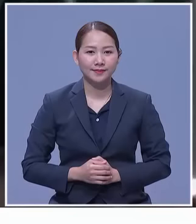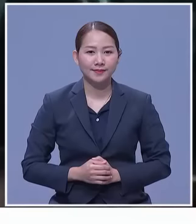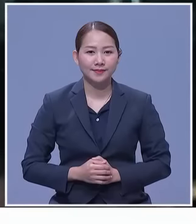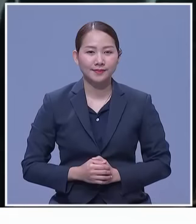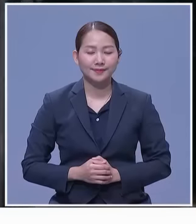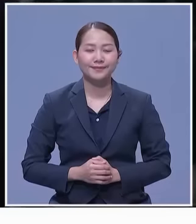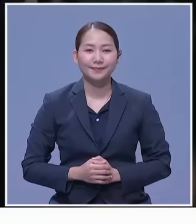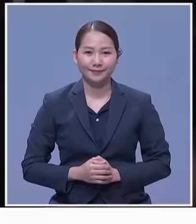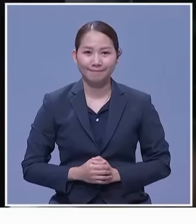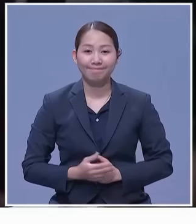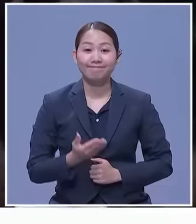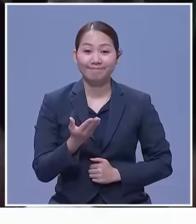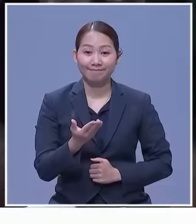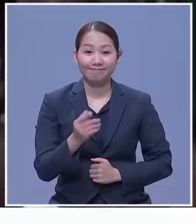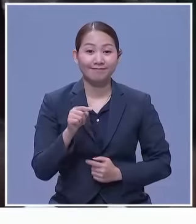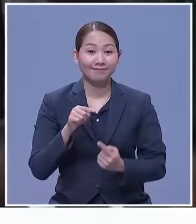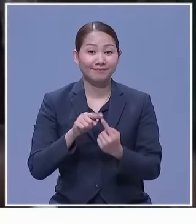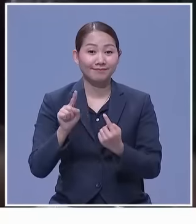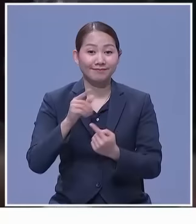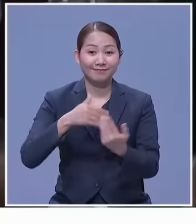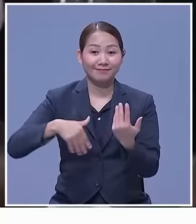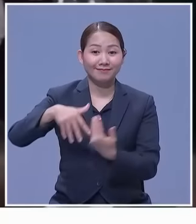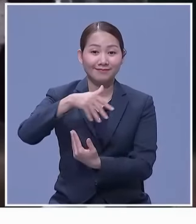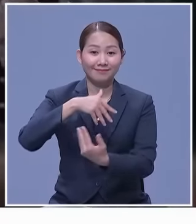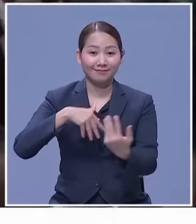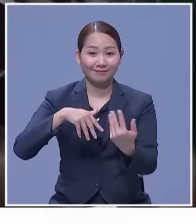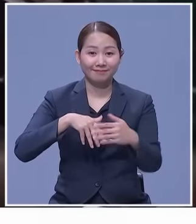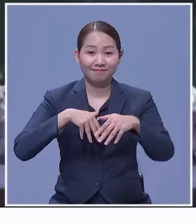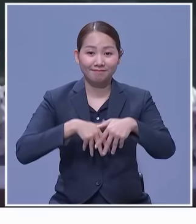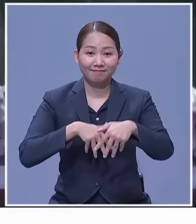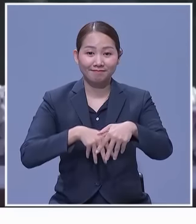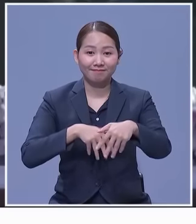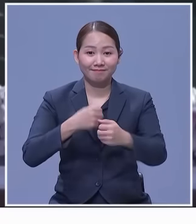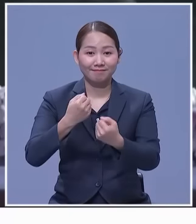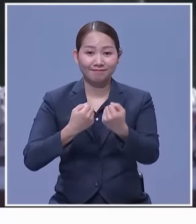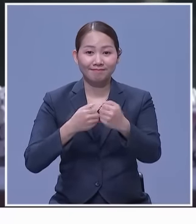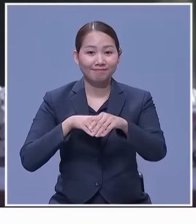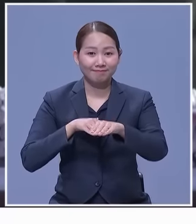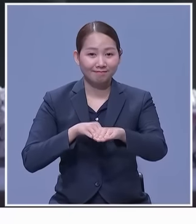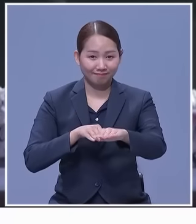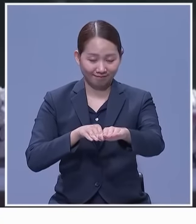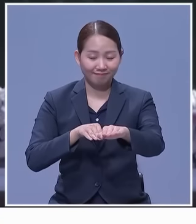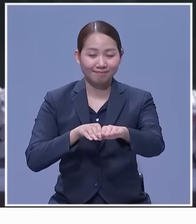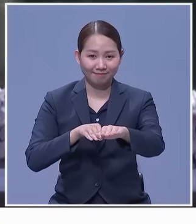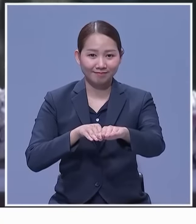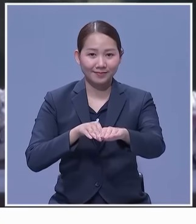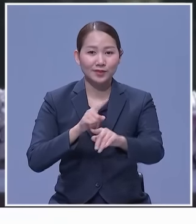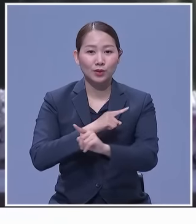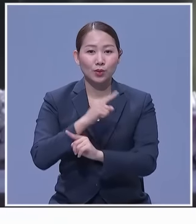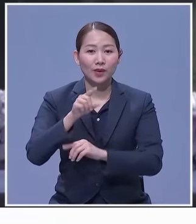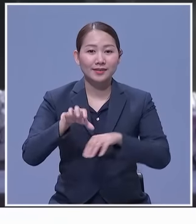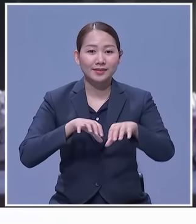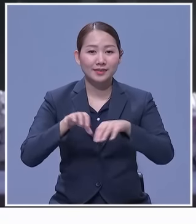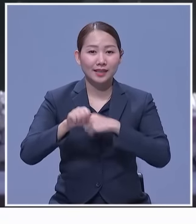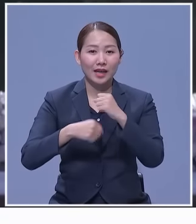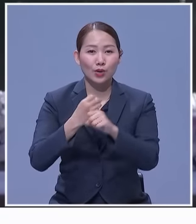นี่เป็นบรรยากาศบางช่วงนะคะในพิธีอำลาตำแหน่งของบิ๊กต่อพลตำรวจเอกต่อศักดิ์สุขวิมลผู้บัญชาการตำรวจแห่งชาติและข้าราช